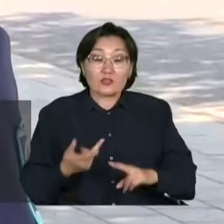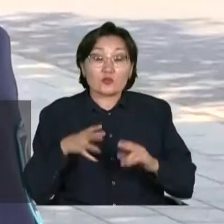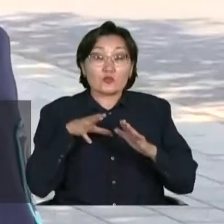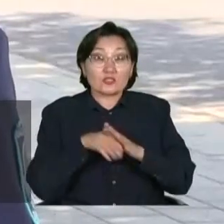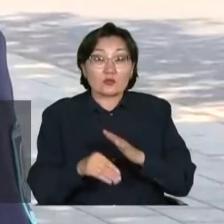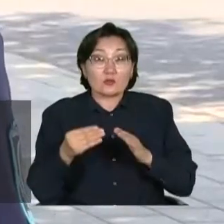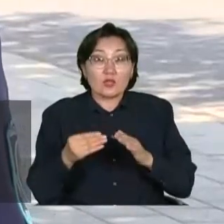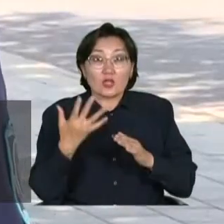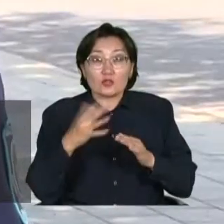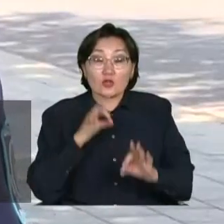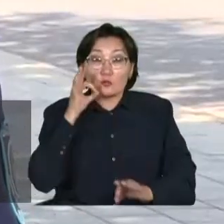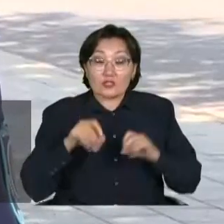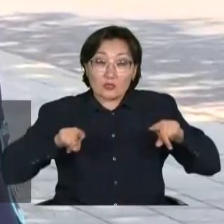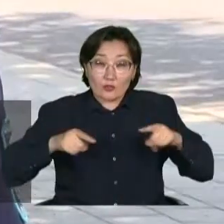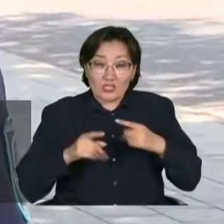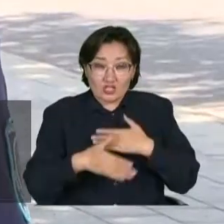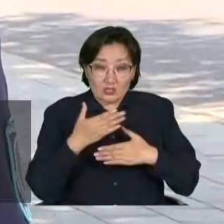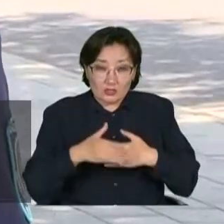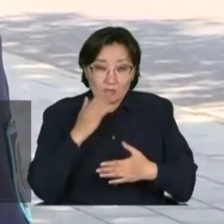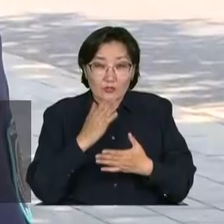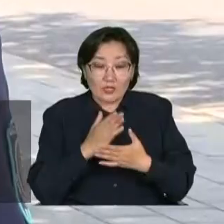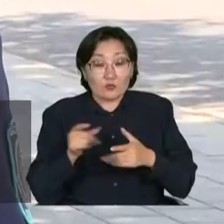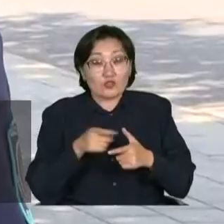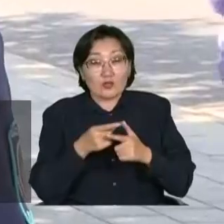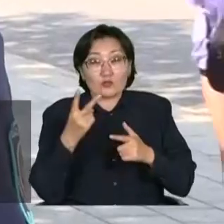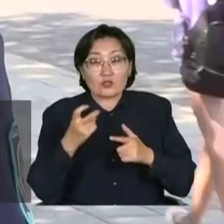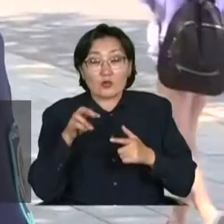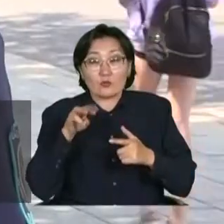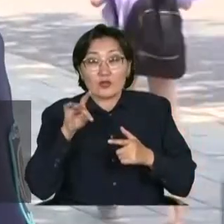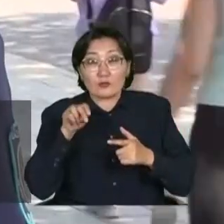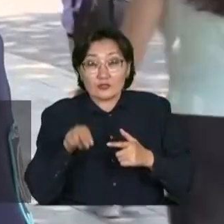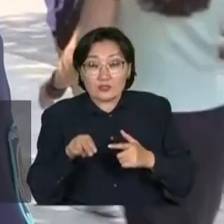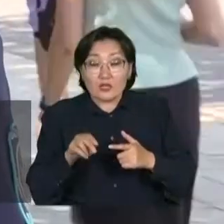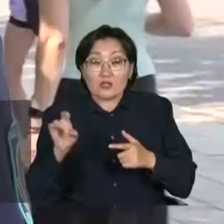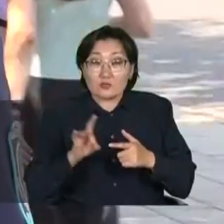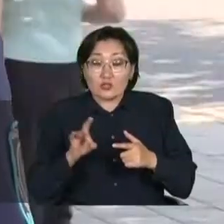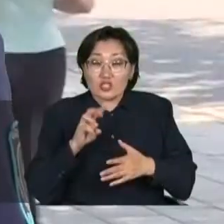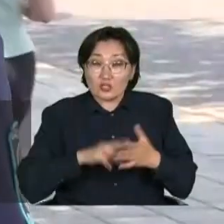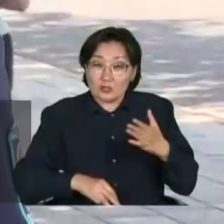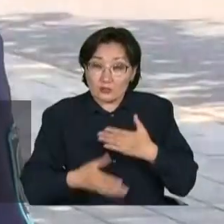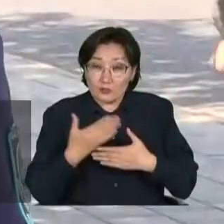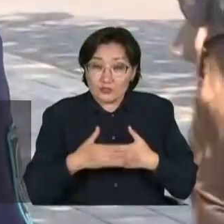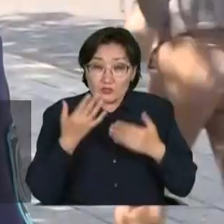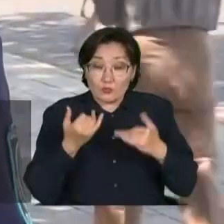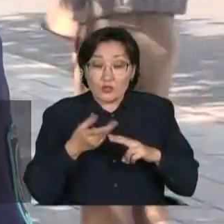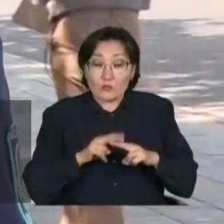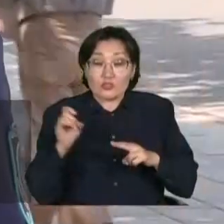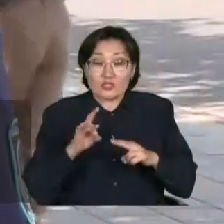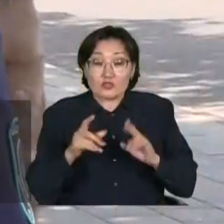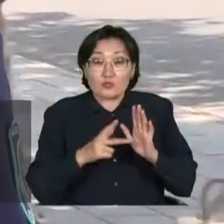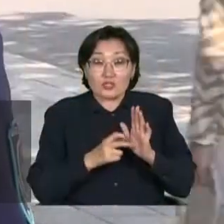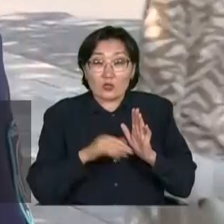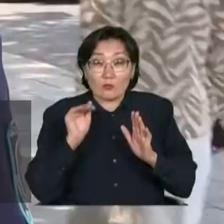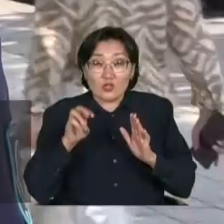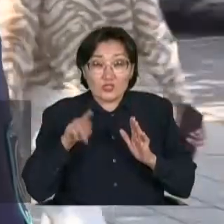айтсақ, 50 тәулікке дейін қамауға алу жазасы қарастырылған, немесе 200 айлық есепті көрсеткіш көлемінде айыппұл салынады. Қазір бұл мөлшер 800